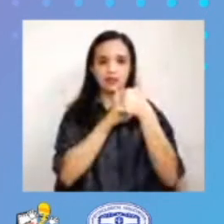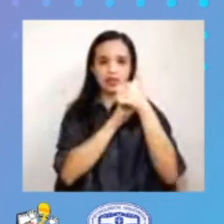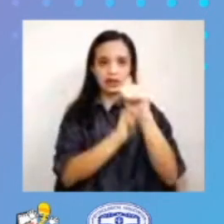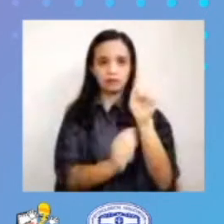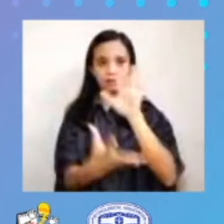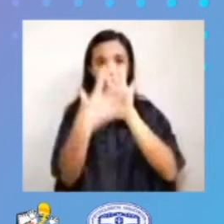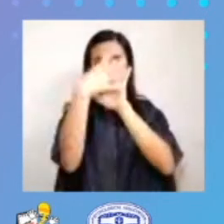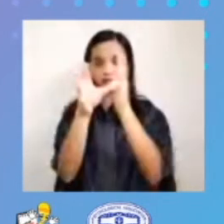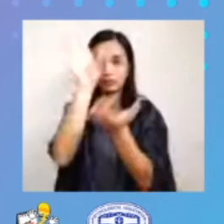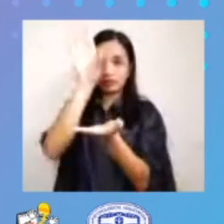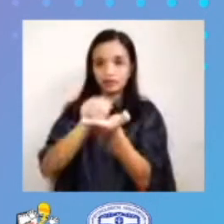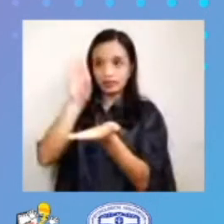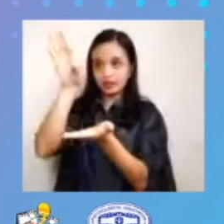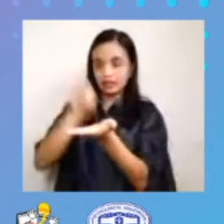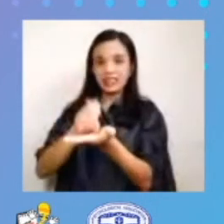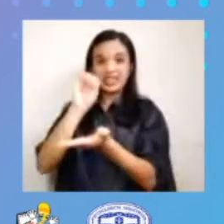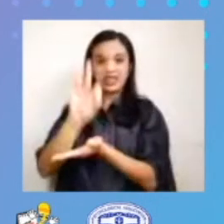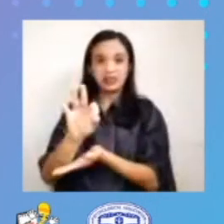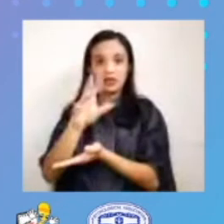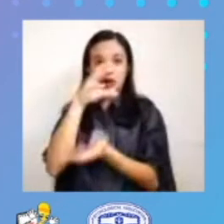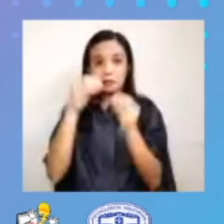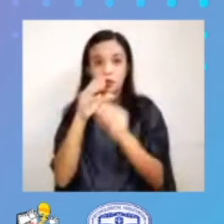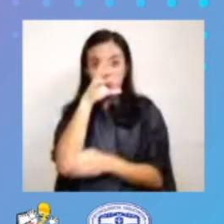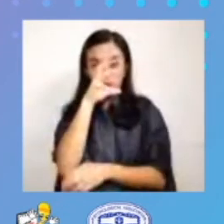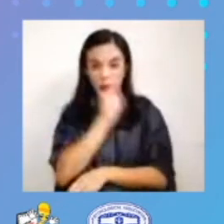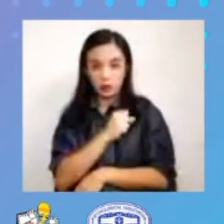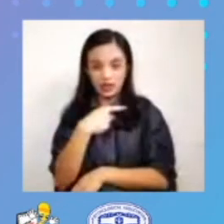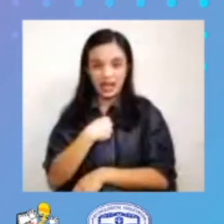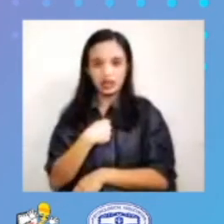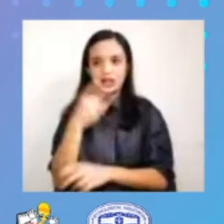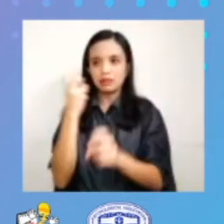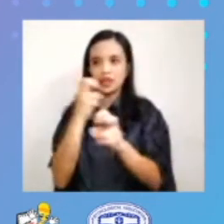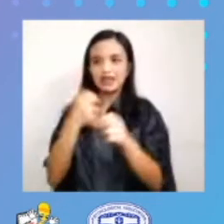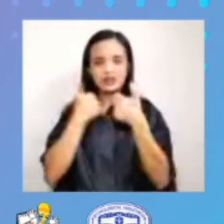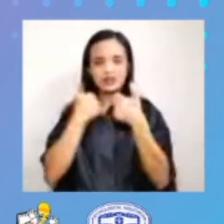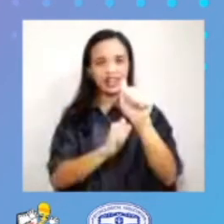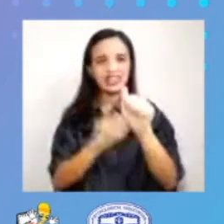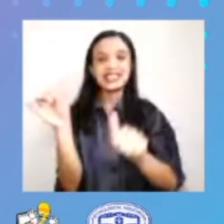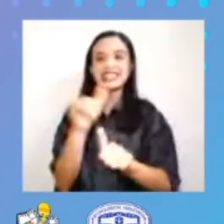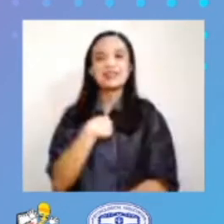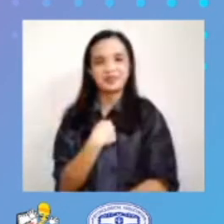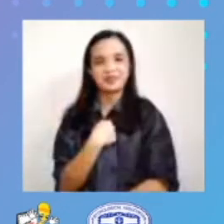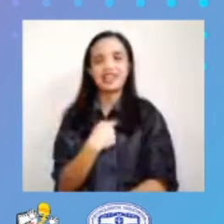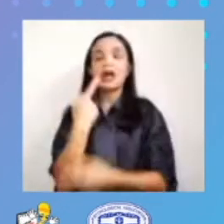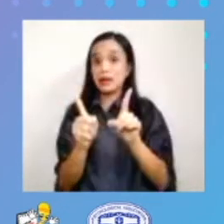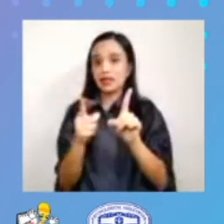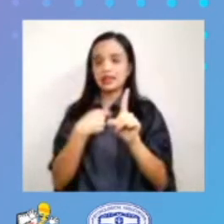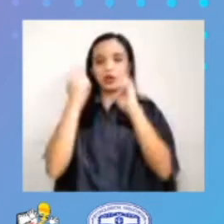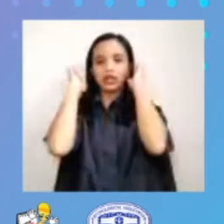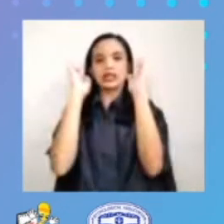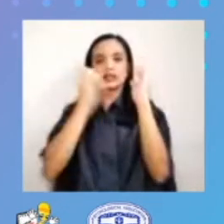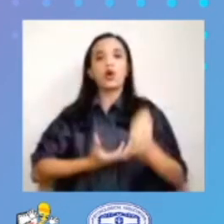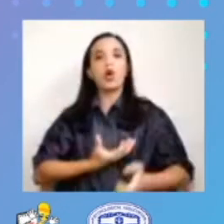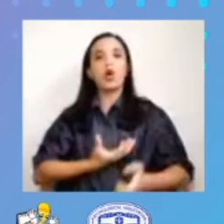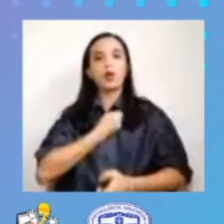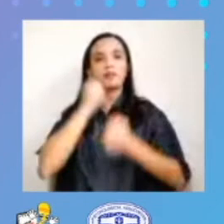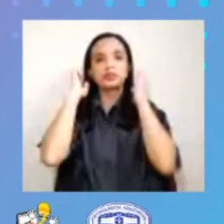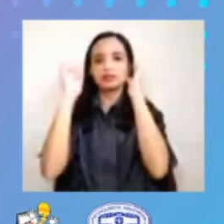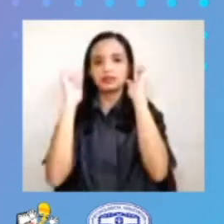my granddaughter, she's 4, she sees her mom and her aunt and her uncle, no? Do yoga,